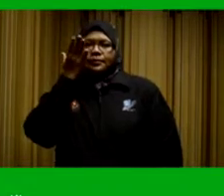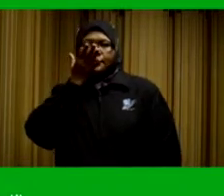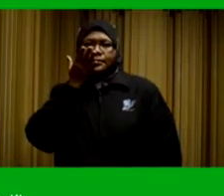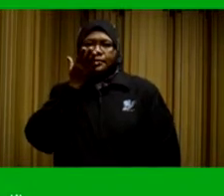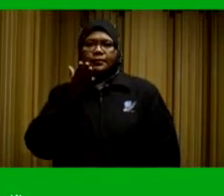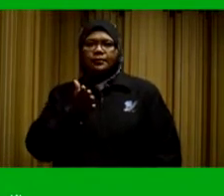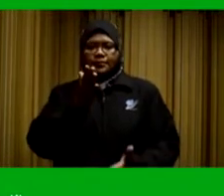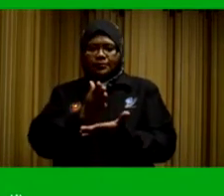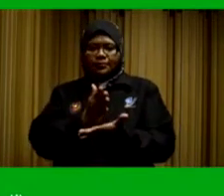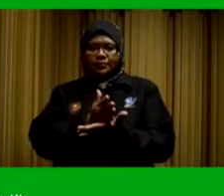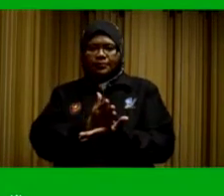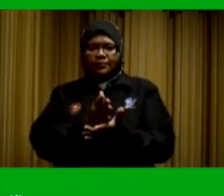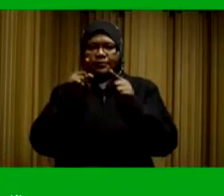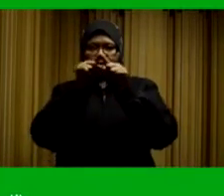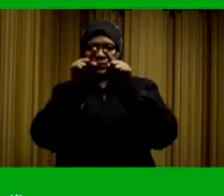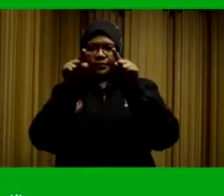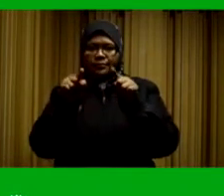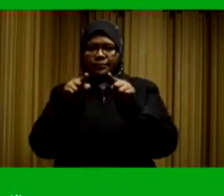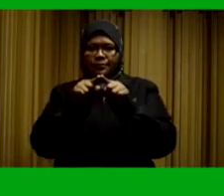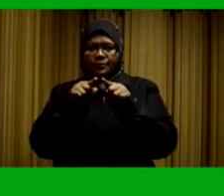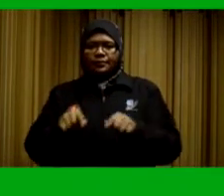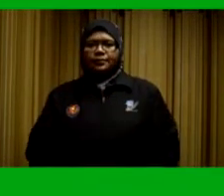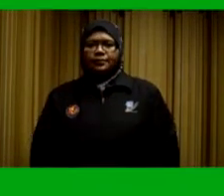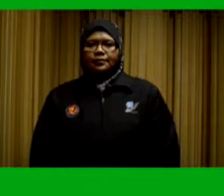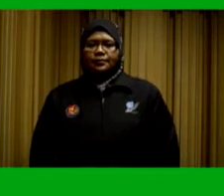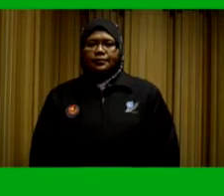1 biji tomato dipotong dadu,